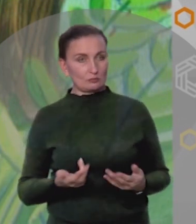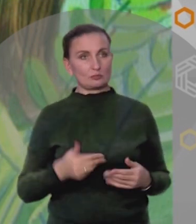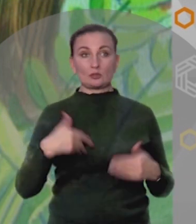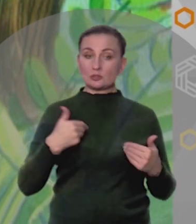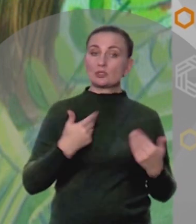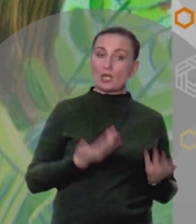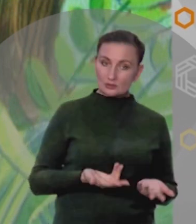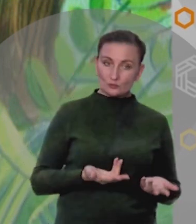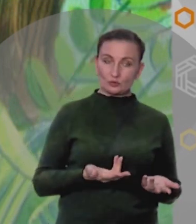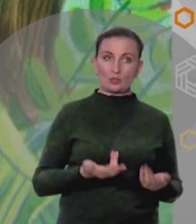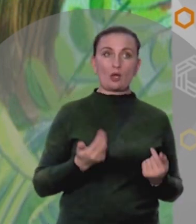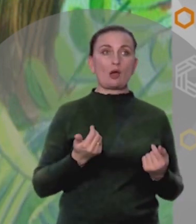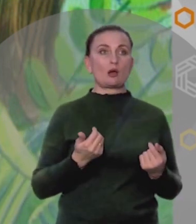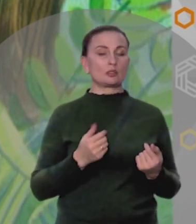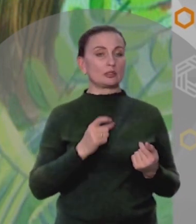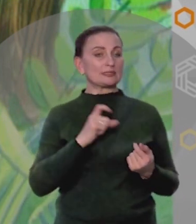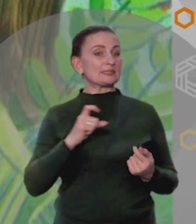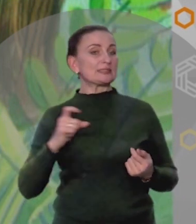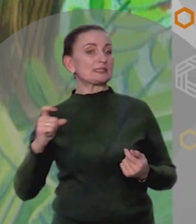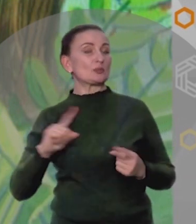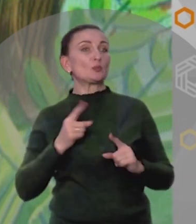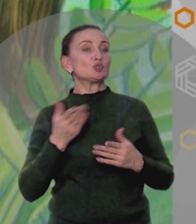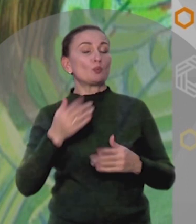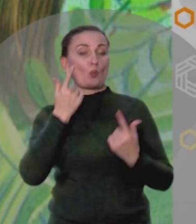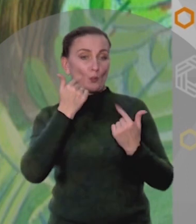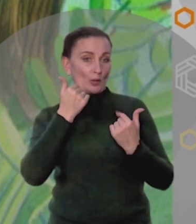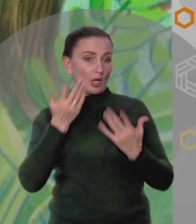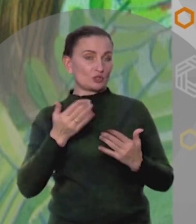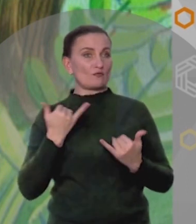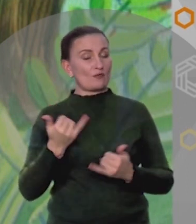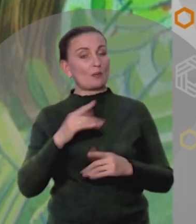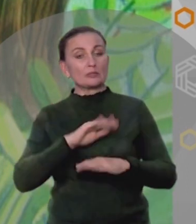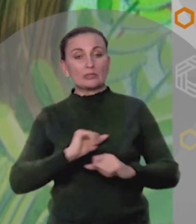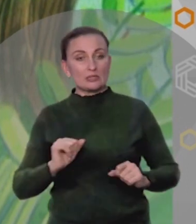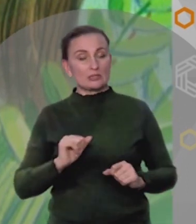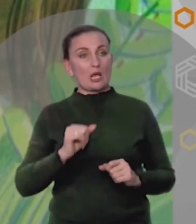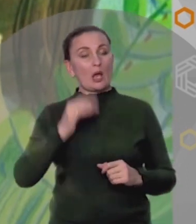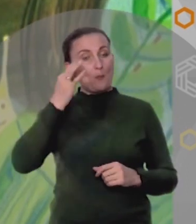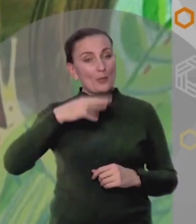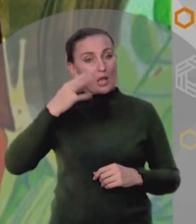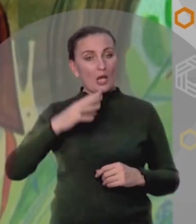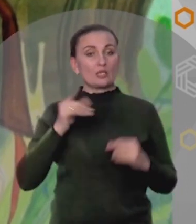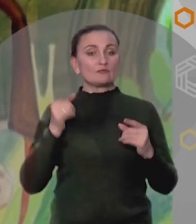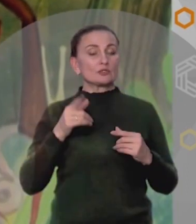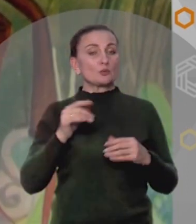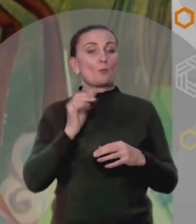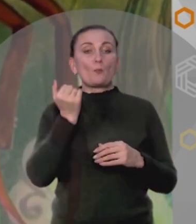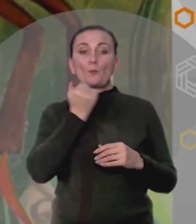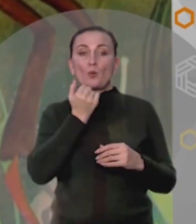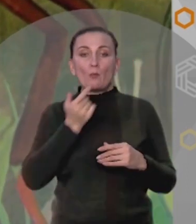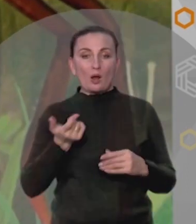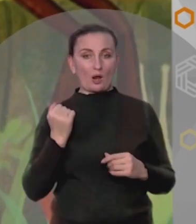Здравствуйте! Здравствуйте! Вы почему плачете? Вам нельзя плакать. Вы же